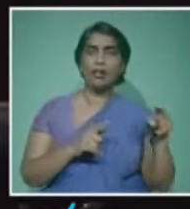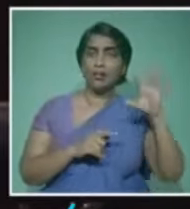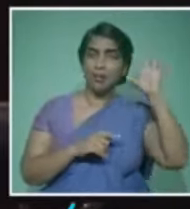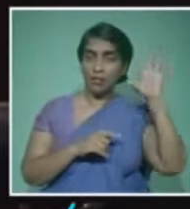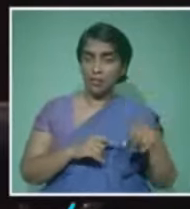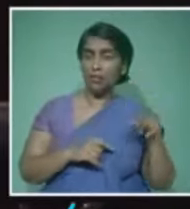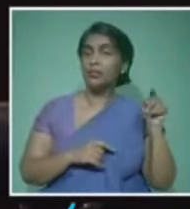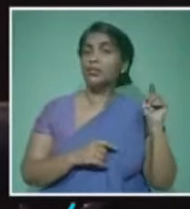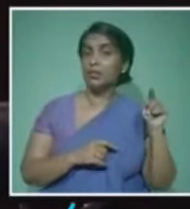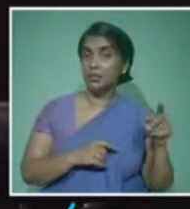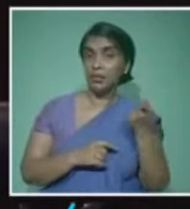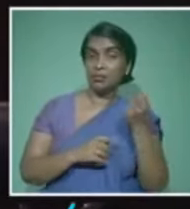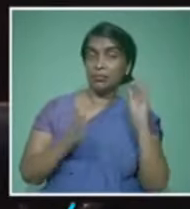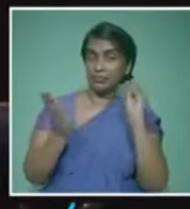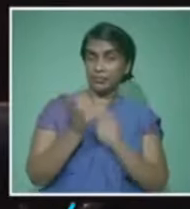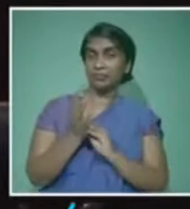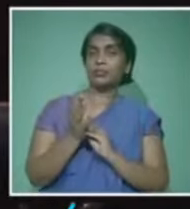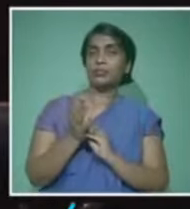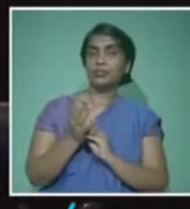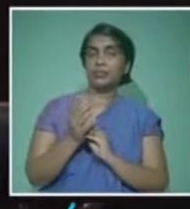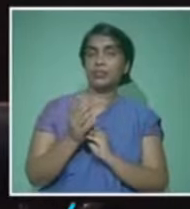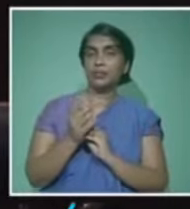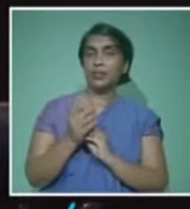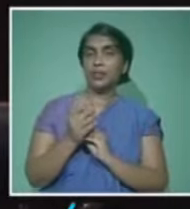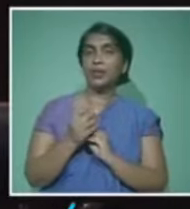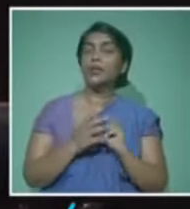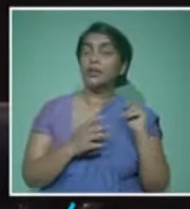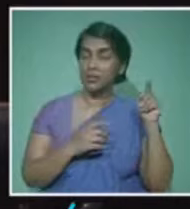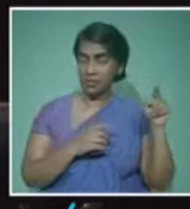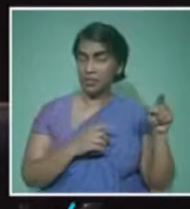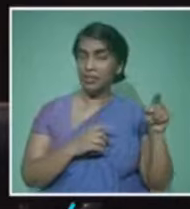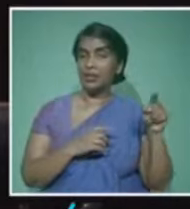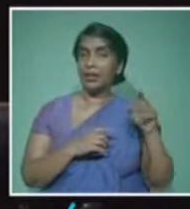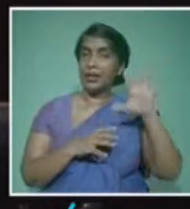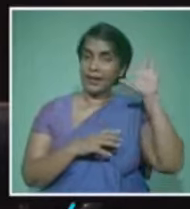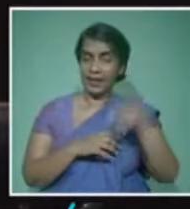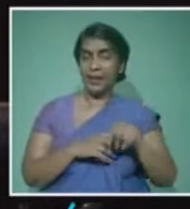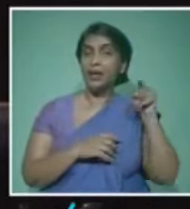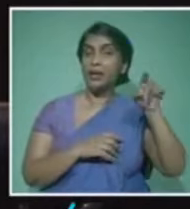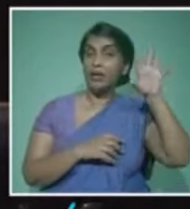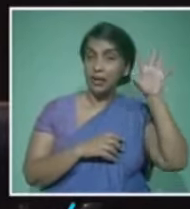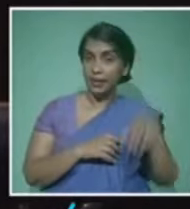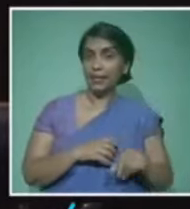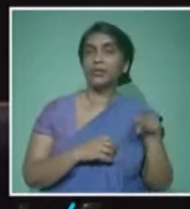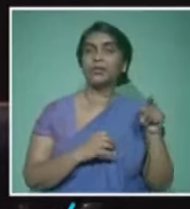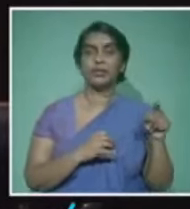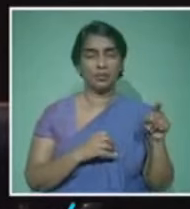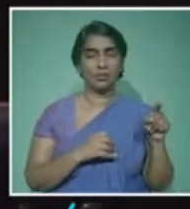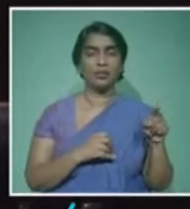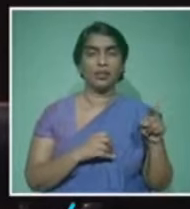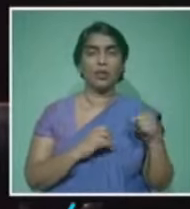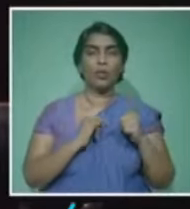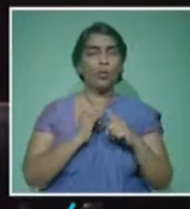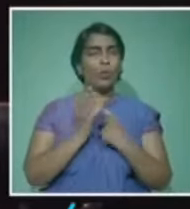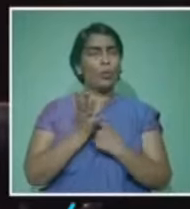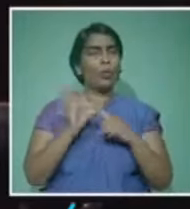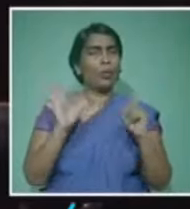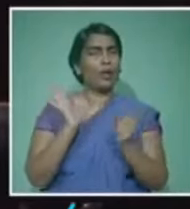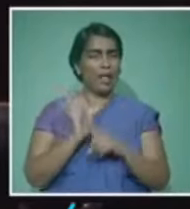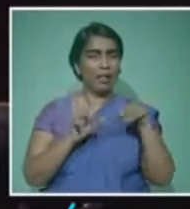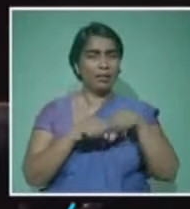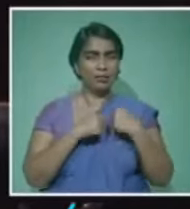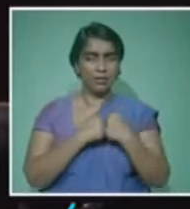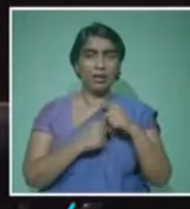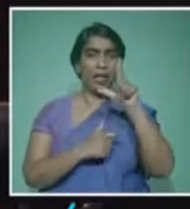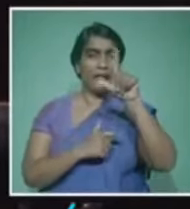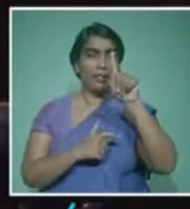එකේ ඒගොල්ලෝ ගාන දාලා තිබුණේ ඌරල් ඉන්ඩෙක්ස් එකට ගේනවා කියලා හැබැයි ගණාවේ කරු කතානායකතුමනි ඌරල් ඉන්ඩෙක්ස් එක ගත්තම